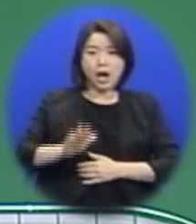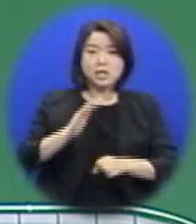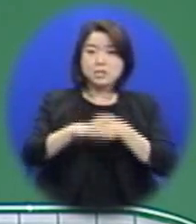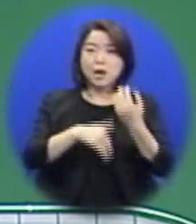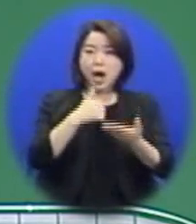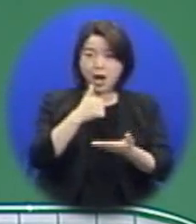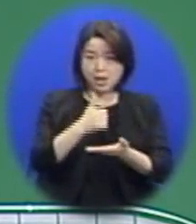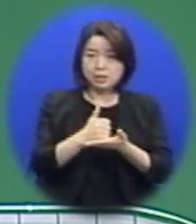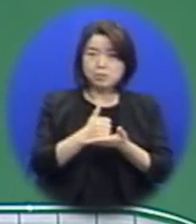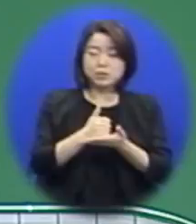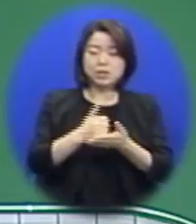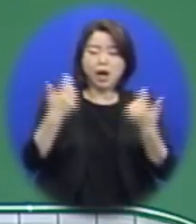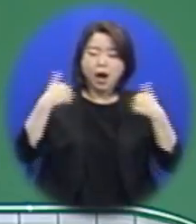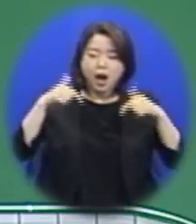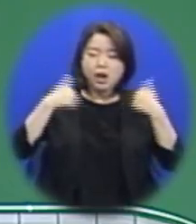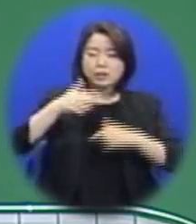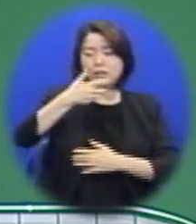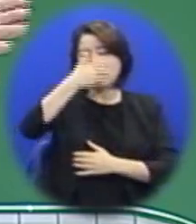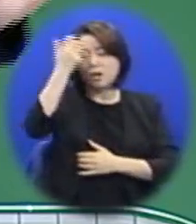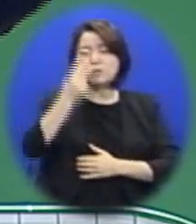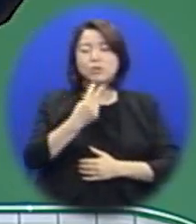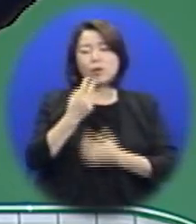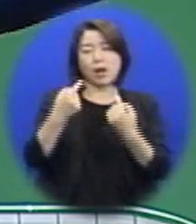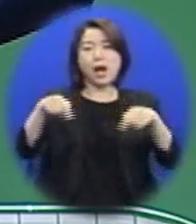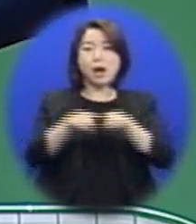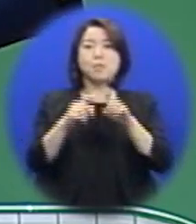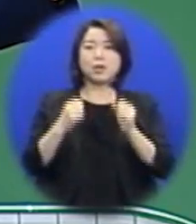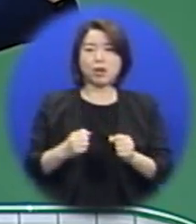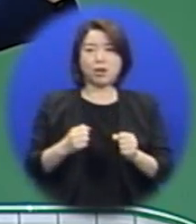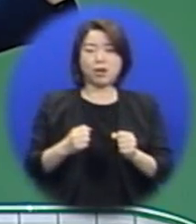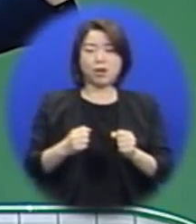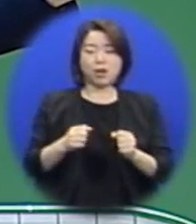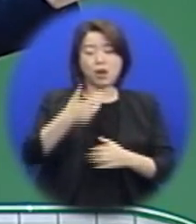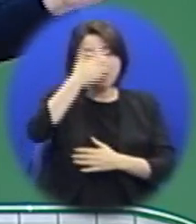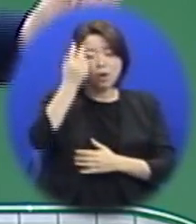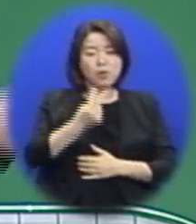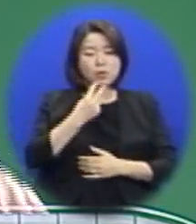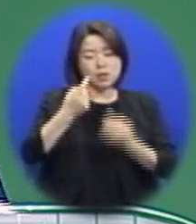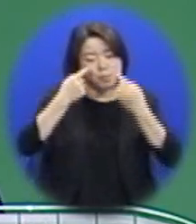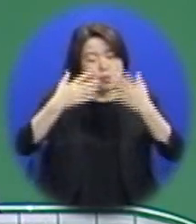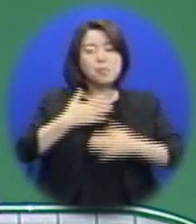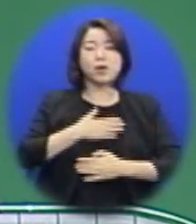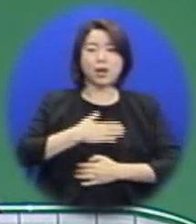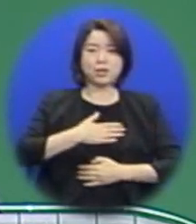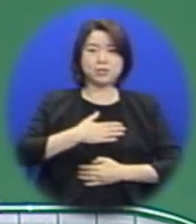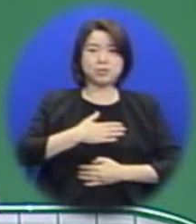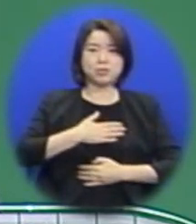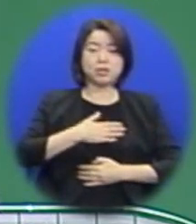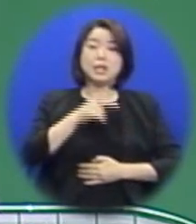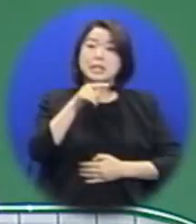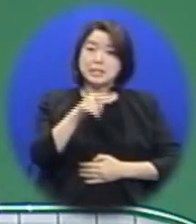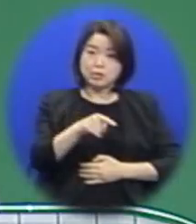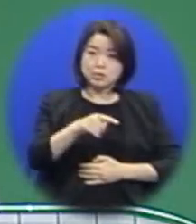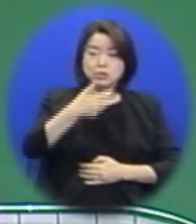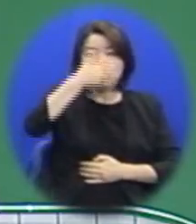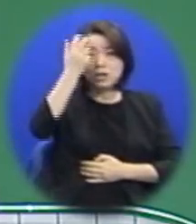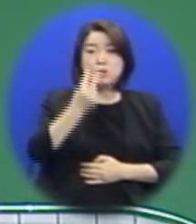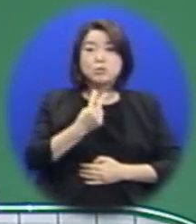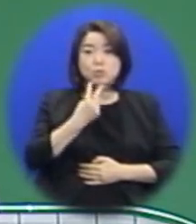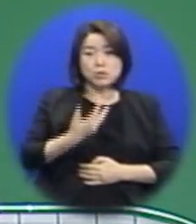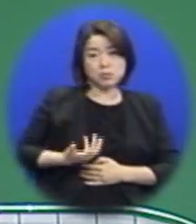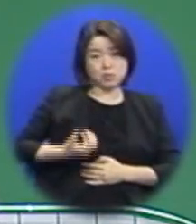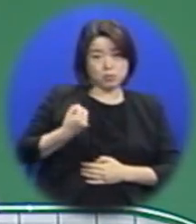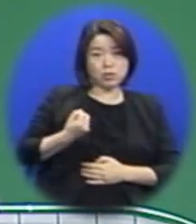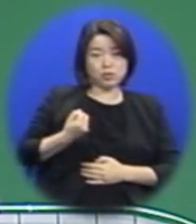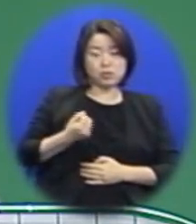하나님은 항상 요셉과 같이 계셨어요. 요셉이 그것을 분명히 알았어요. 이것이 요셉이 누렸던